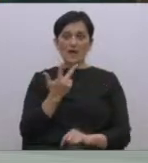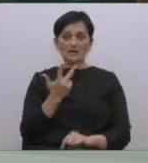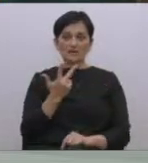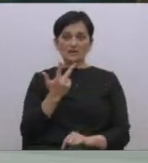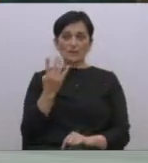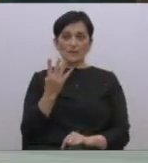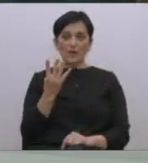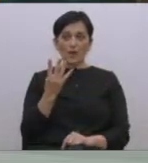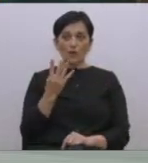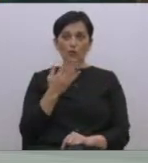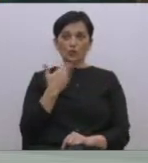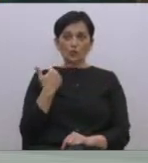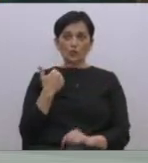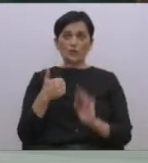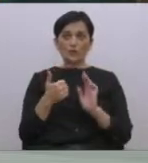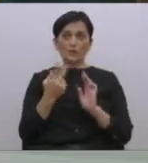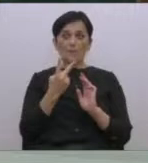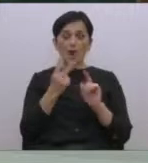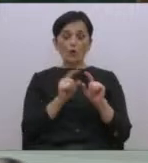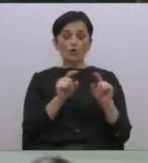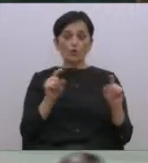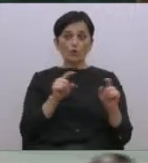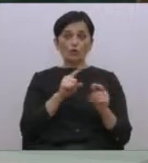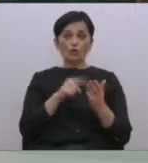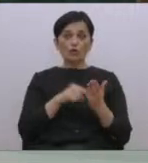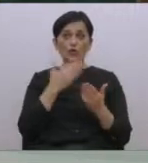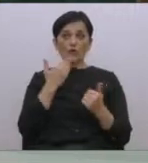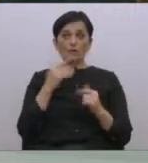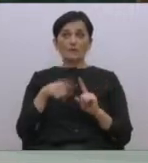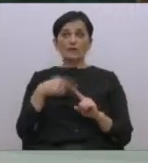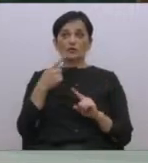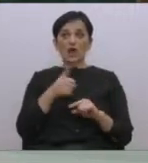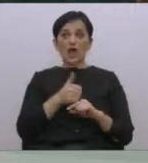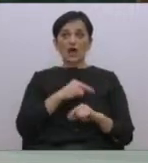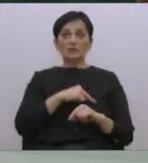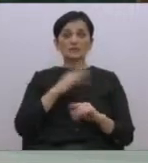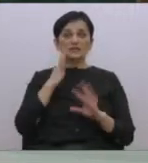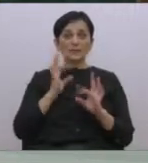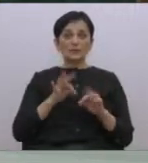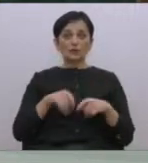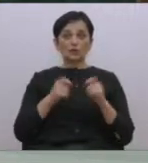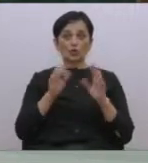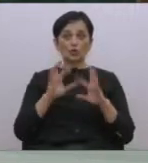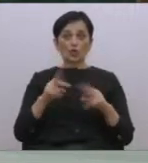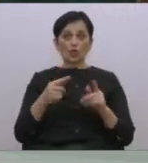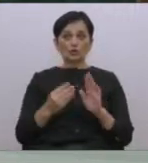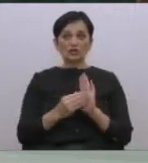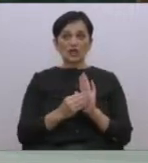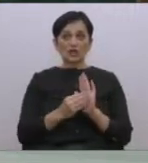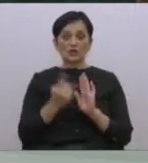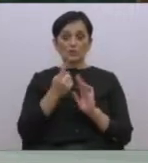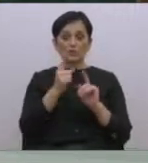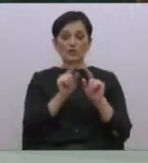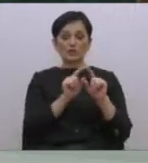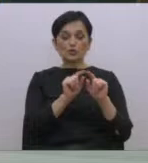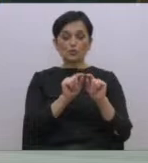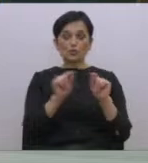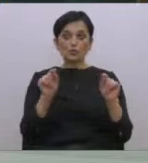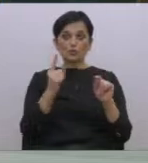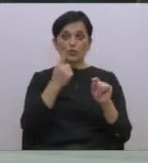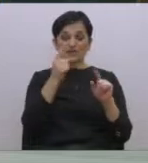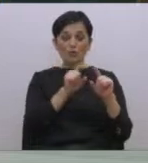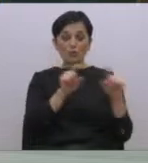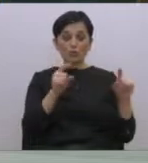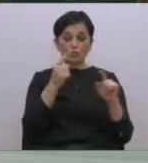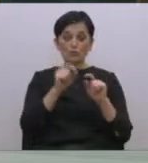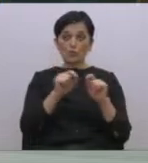არის, მეოთხესთან არ არის, მეორე მუხთანაც არ არის. შემდეგი ადმინისტრაციულ სამმართველოთა კოდექსში ცვლილება. პირველ პუნქტთან, პირველ მუხლის